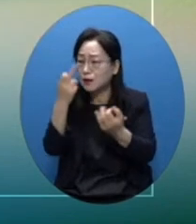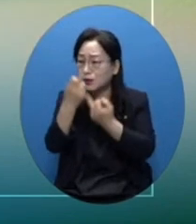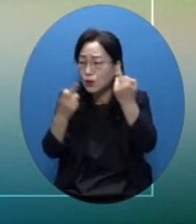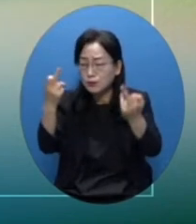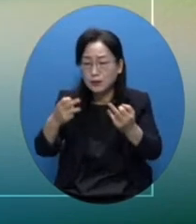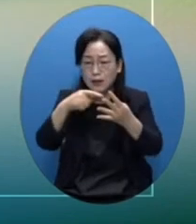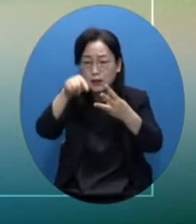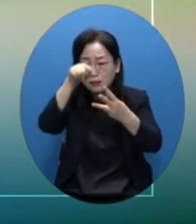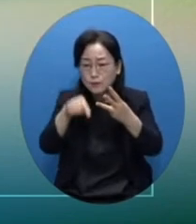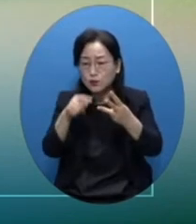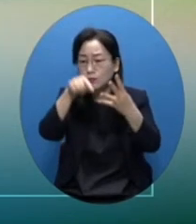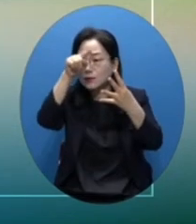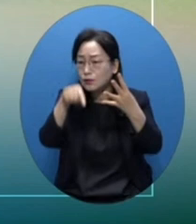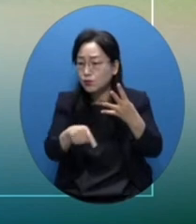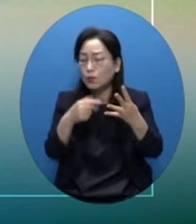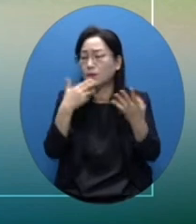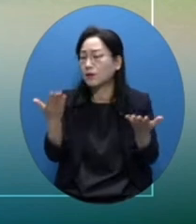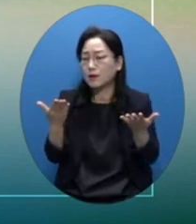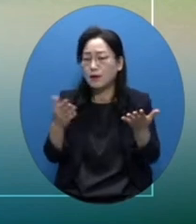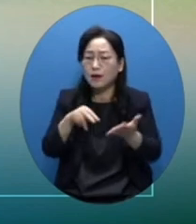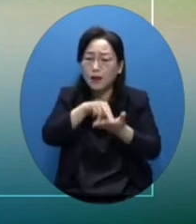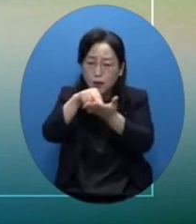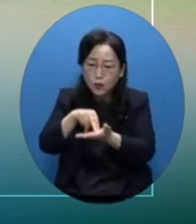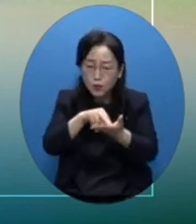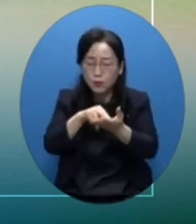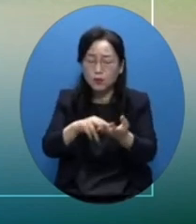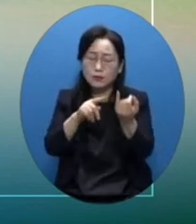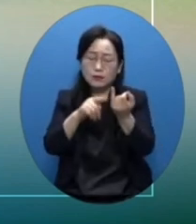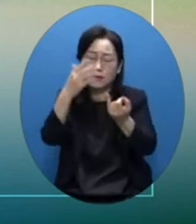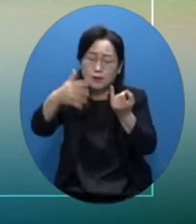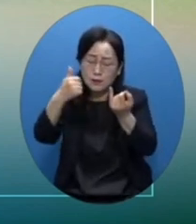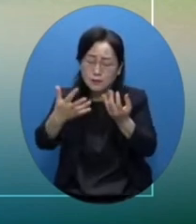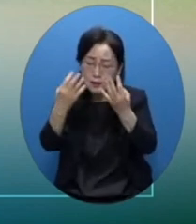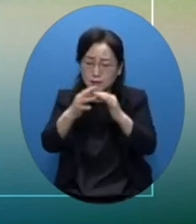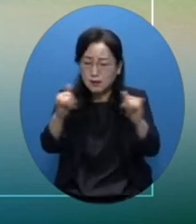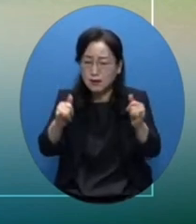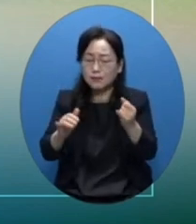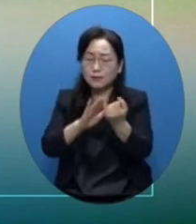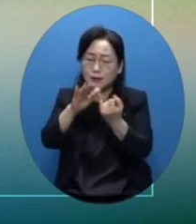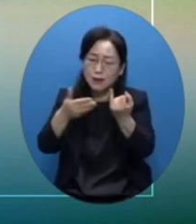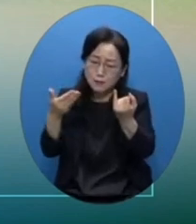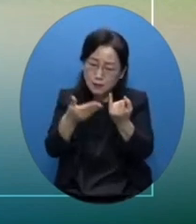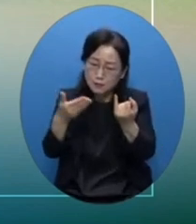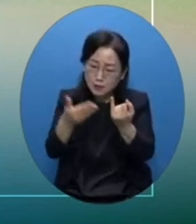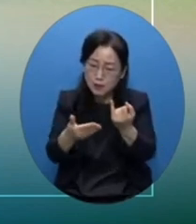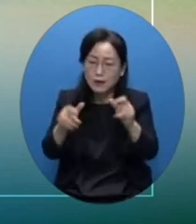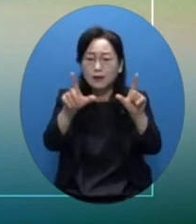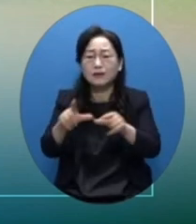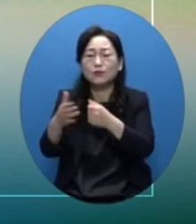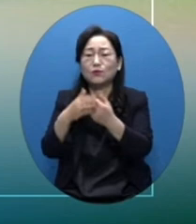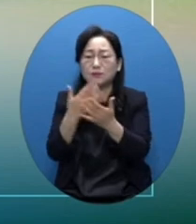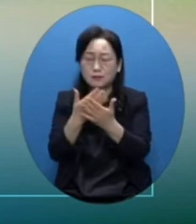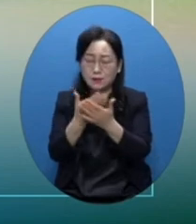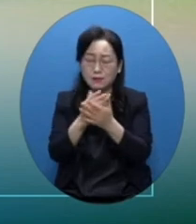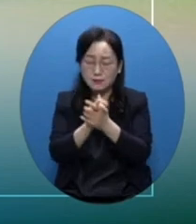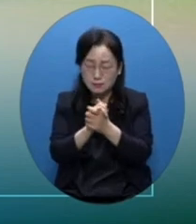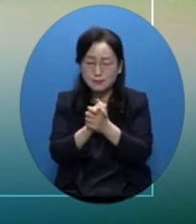삼춘 나사 추도 없는 외로운 아이 입니다 하나님께서 이 아이가 많은 사람들에게 사랑 받으며 살게 해주세요